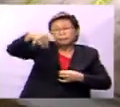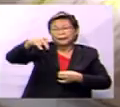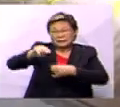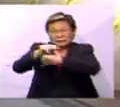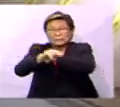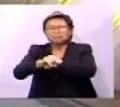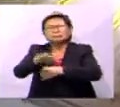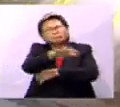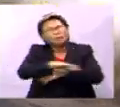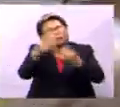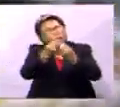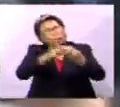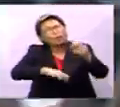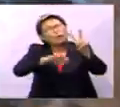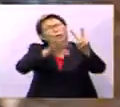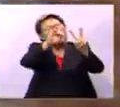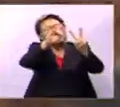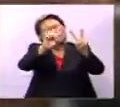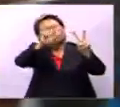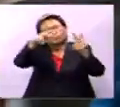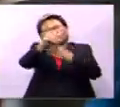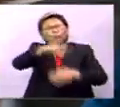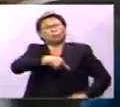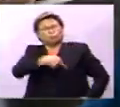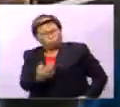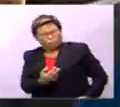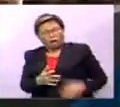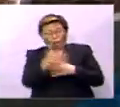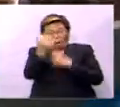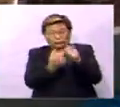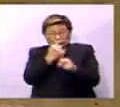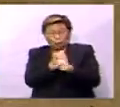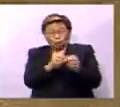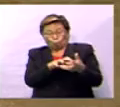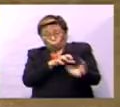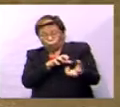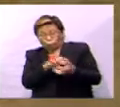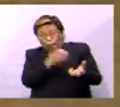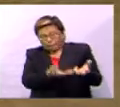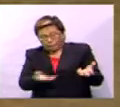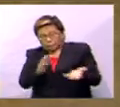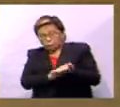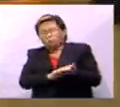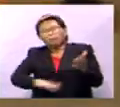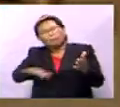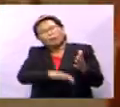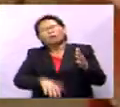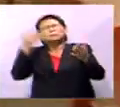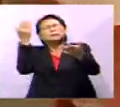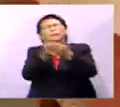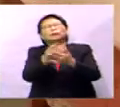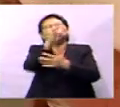JPNT menganggarkan kerugian RM280,000 dan awal tahun ini sahaja kerosakan harta benda sekolah dianggar sudah